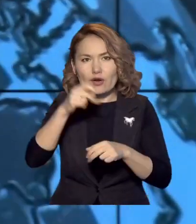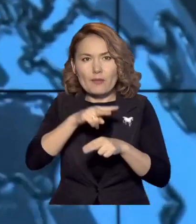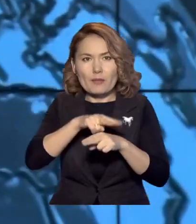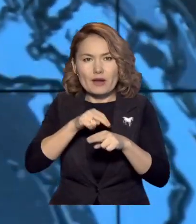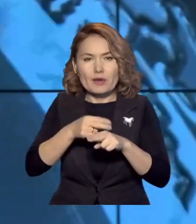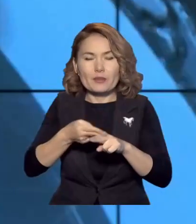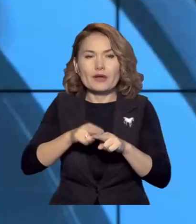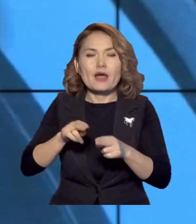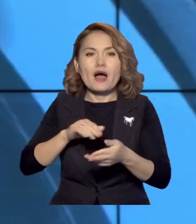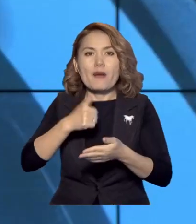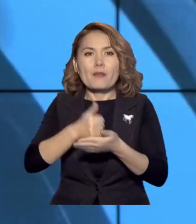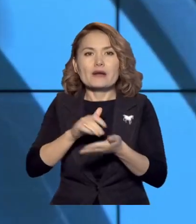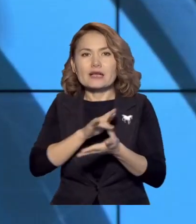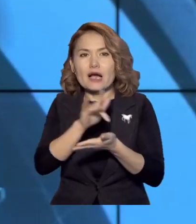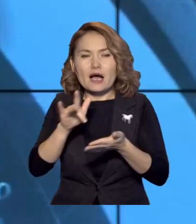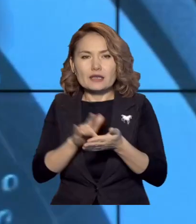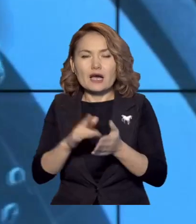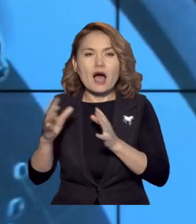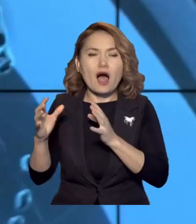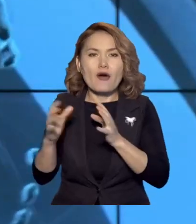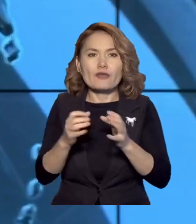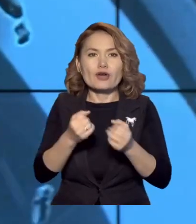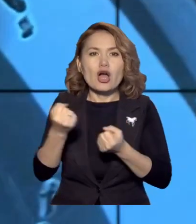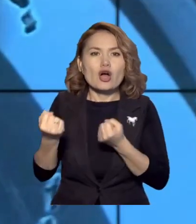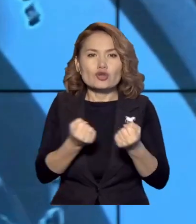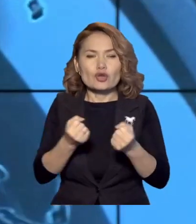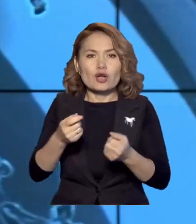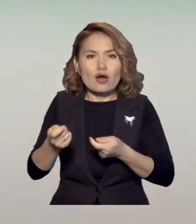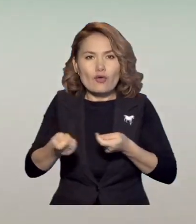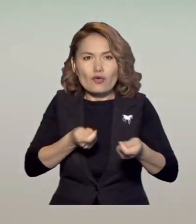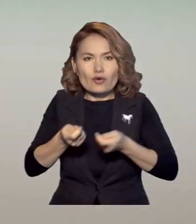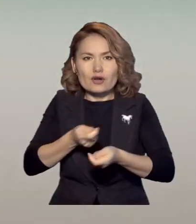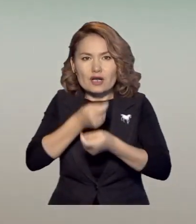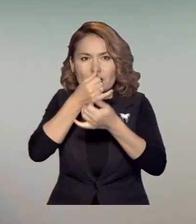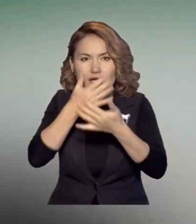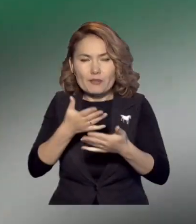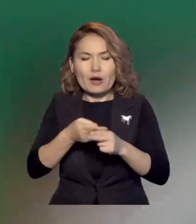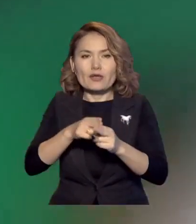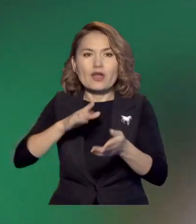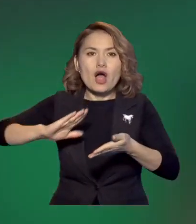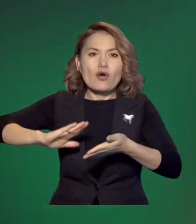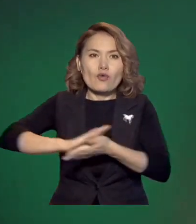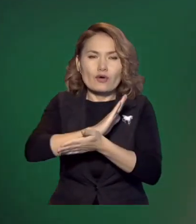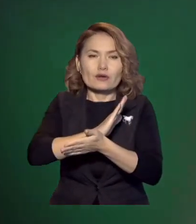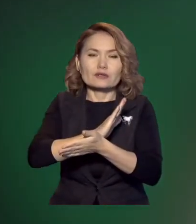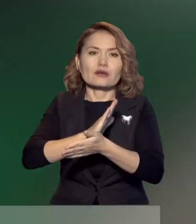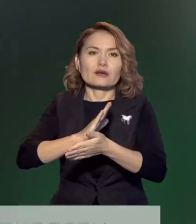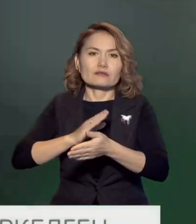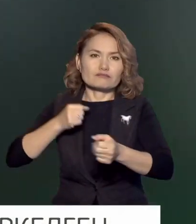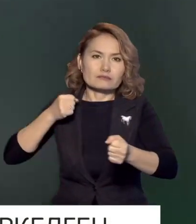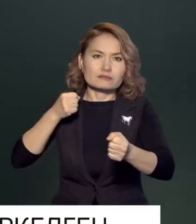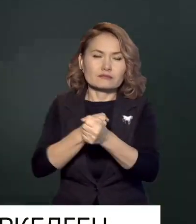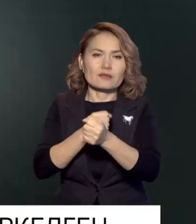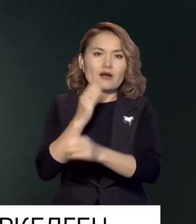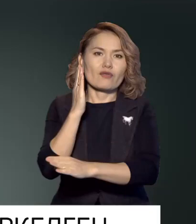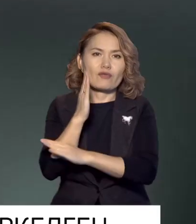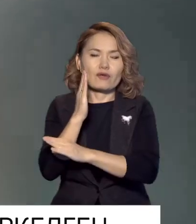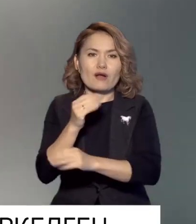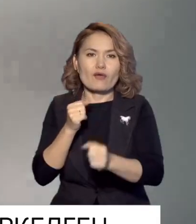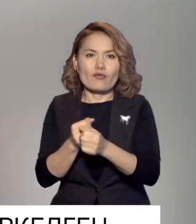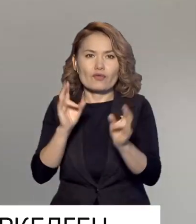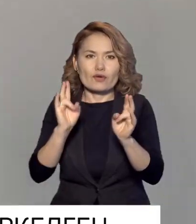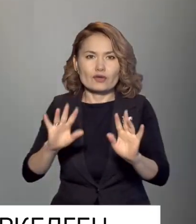ғана бас қалада жолаушылар автобусының жүргізушісі көлік тізгініне ие бола алмай, көктайғақ салдарынан металл қоршауды бұзып өткен.